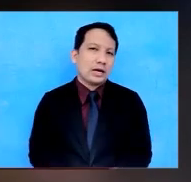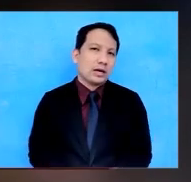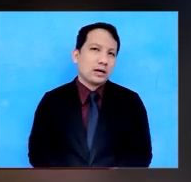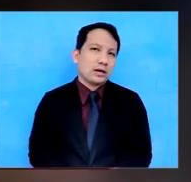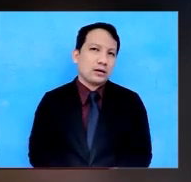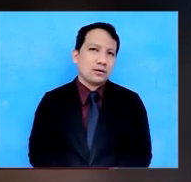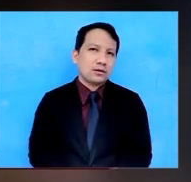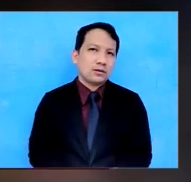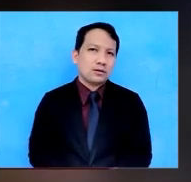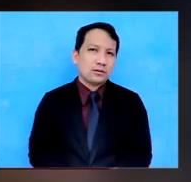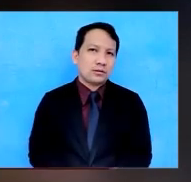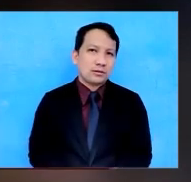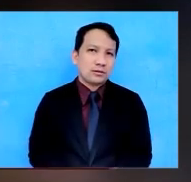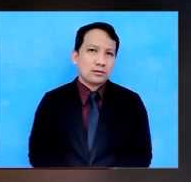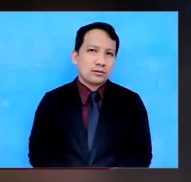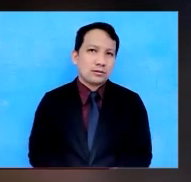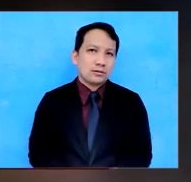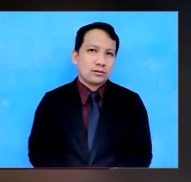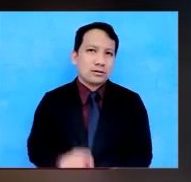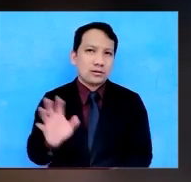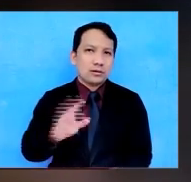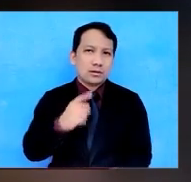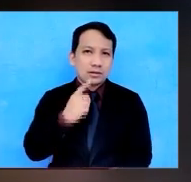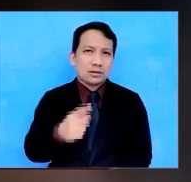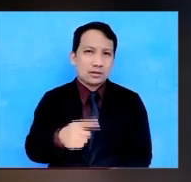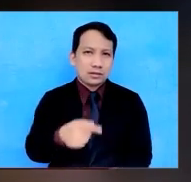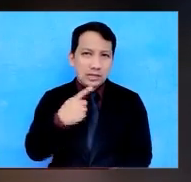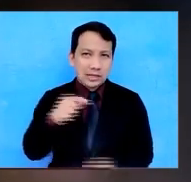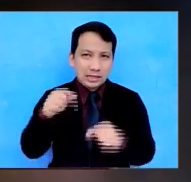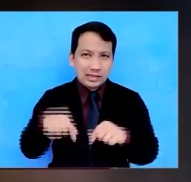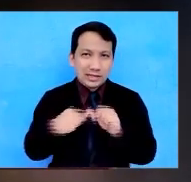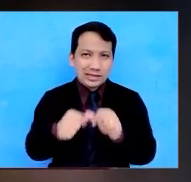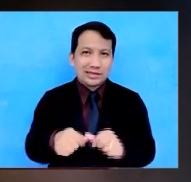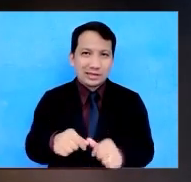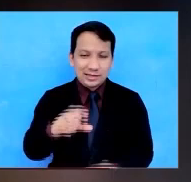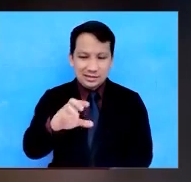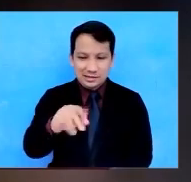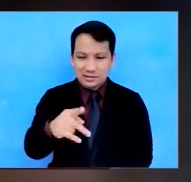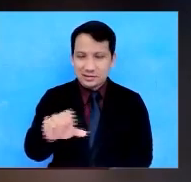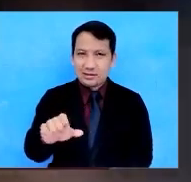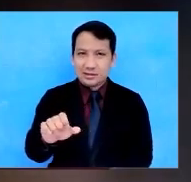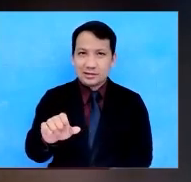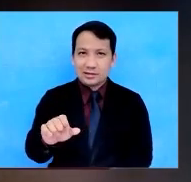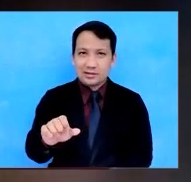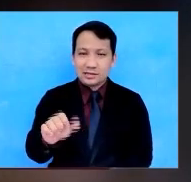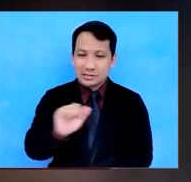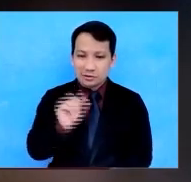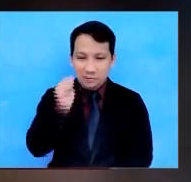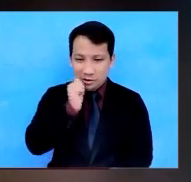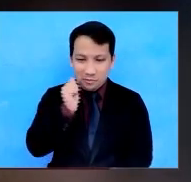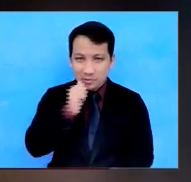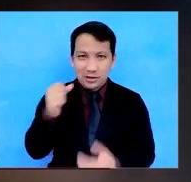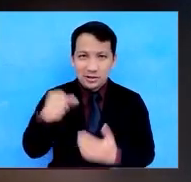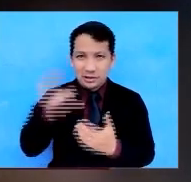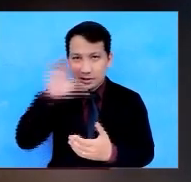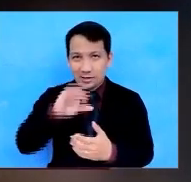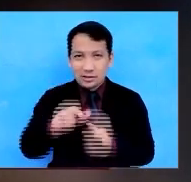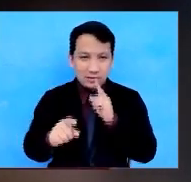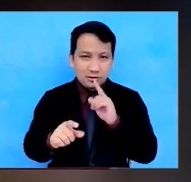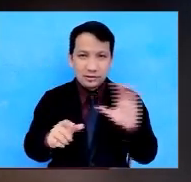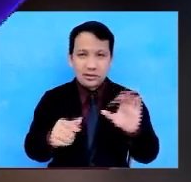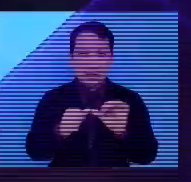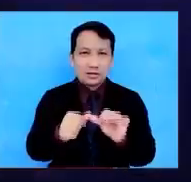kasi hindi po ako makapag-chicks dito. Ang hirap, totoo po yan.